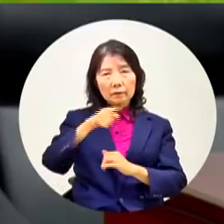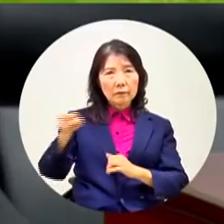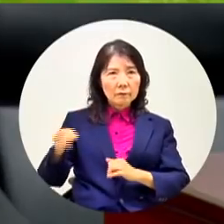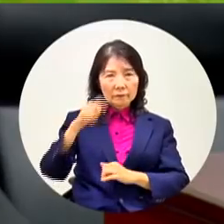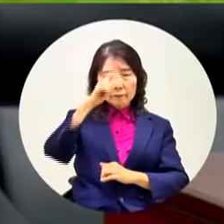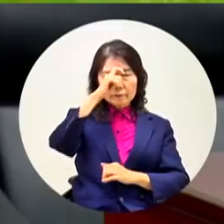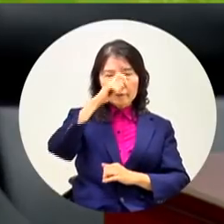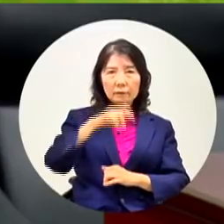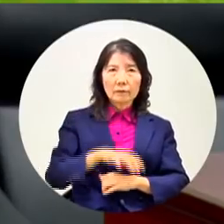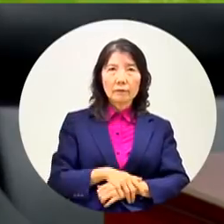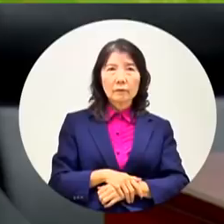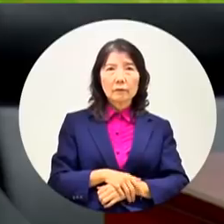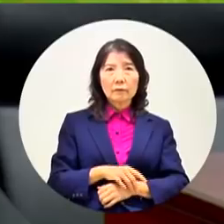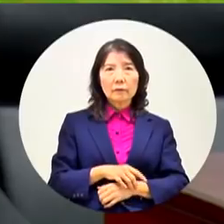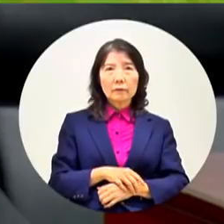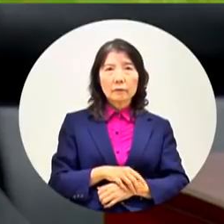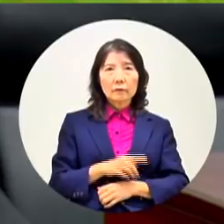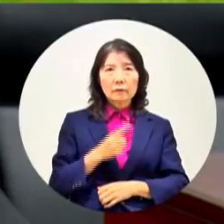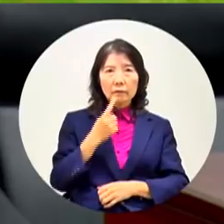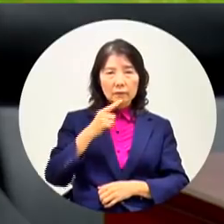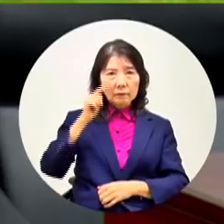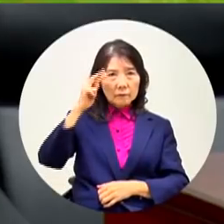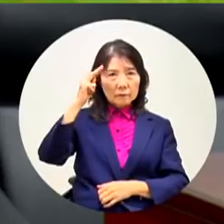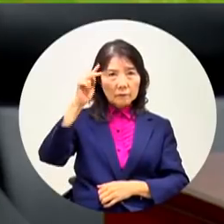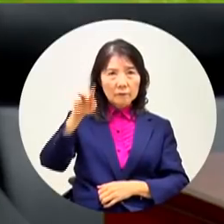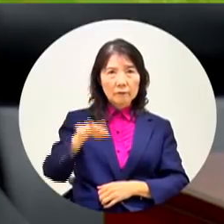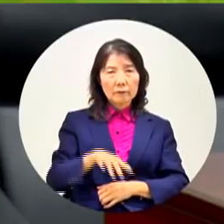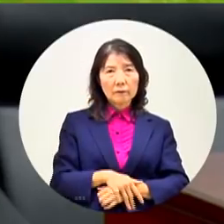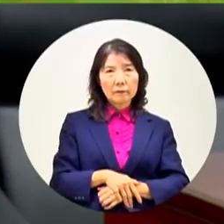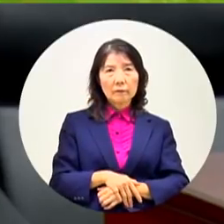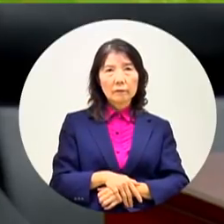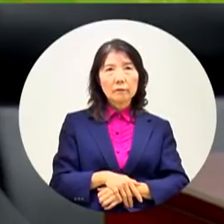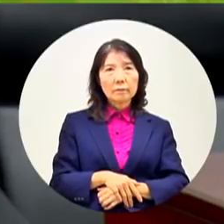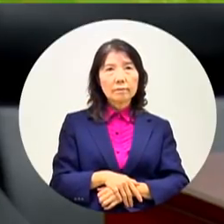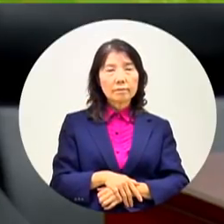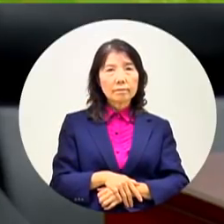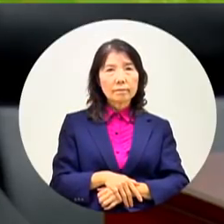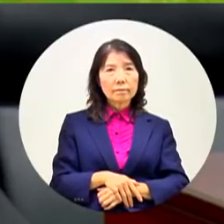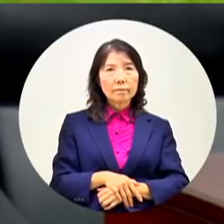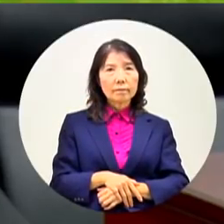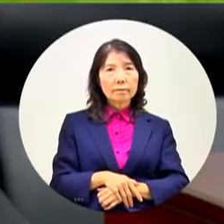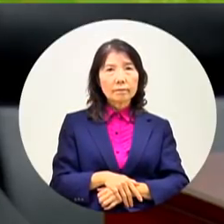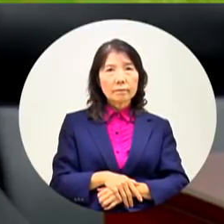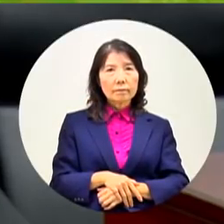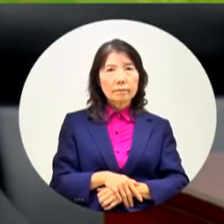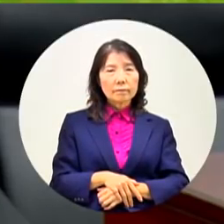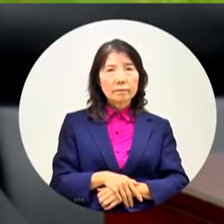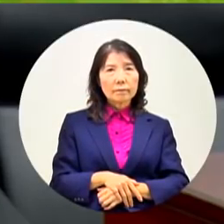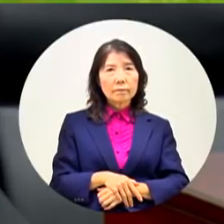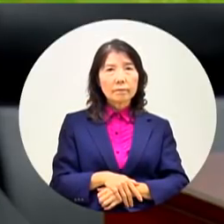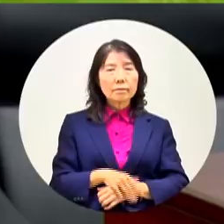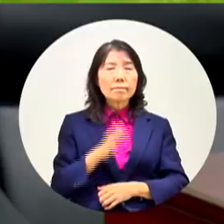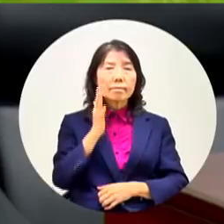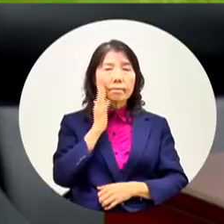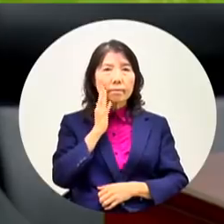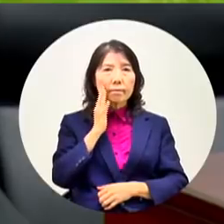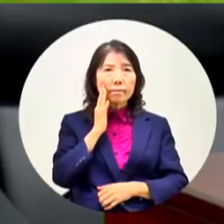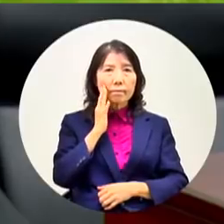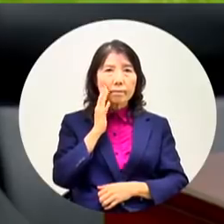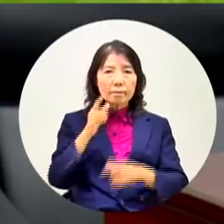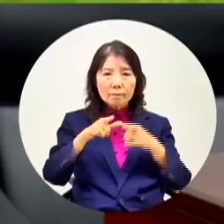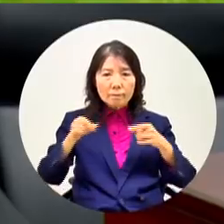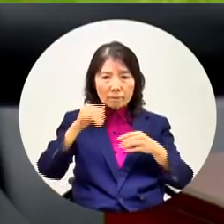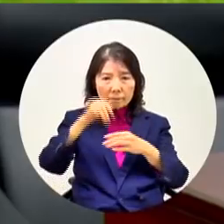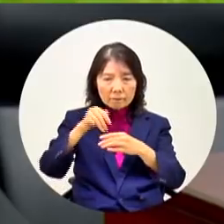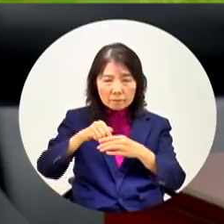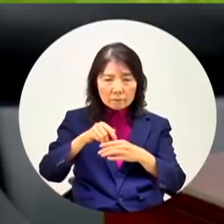感觉，我们非常有一个非常宝贵的啊选票当中，咱来知影咱的